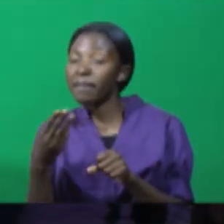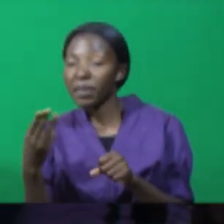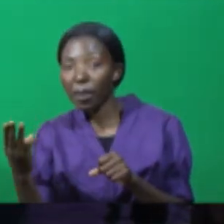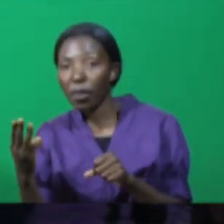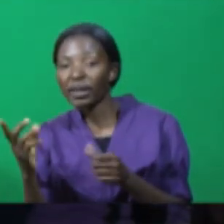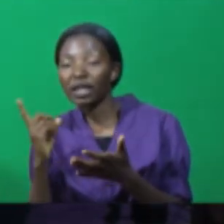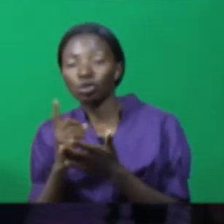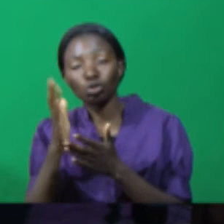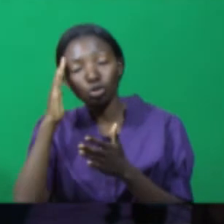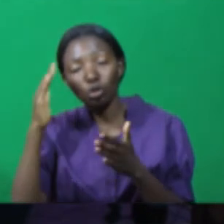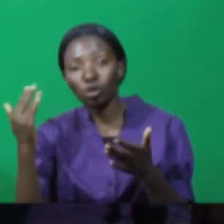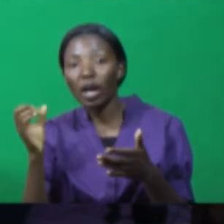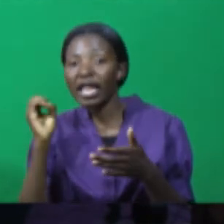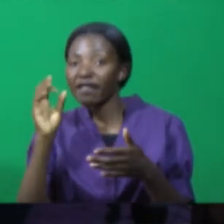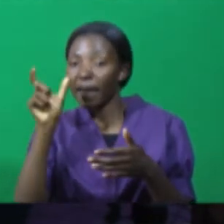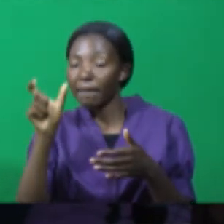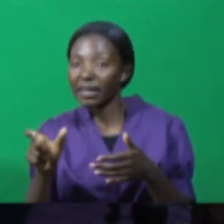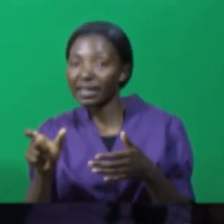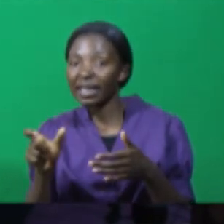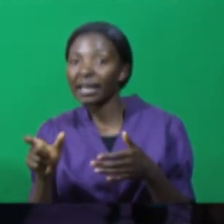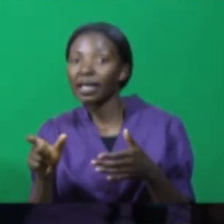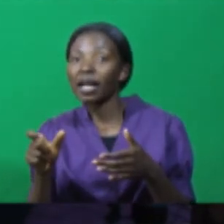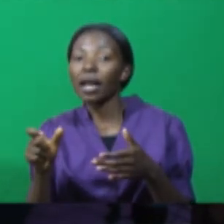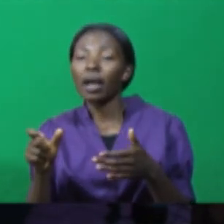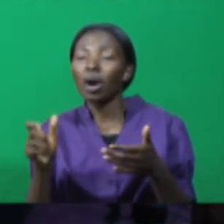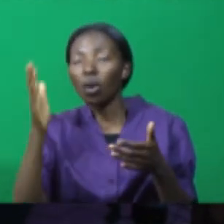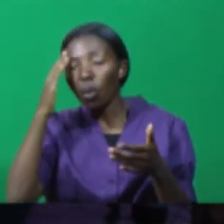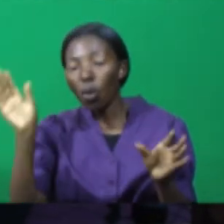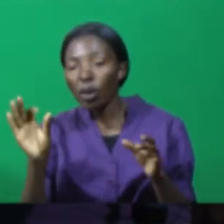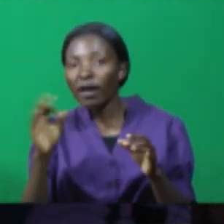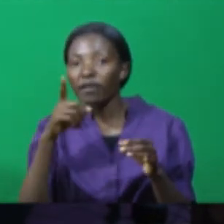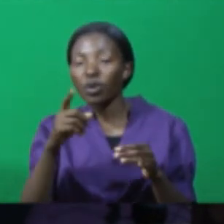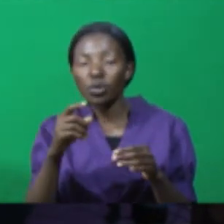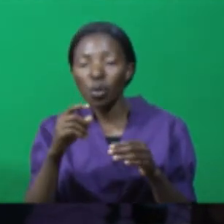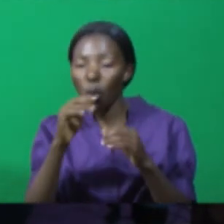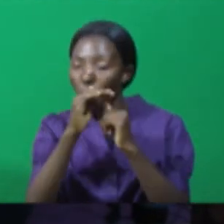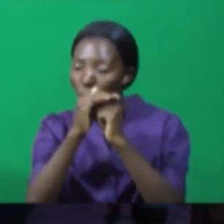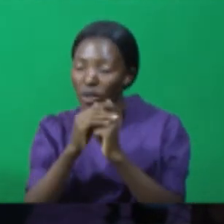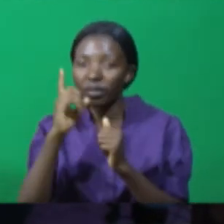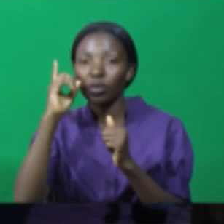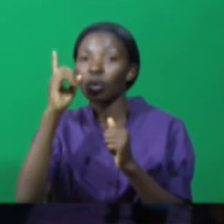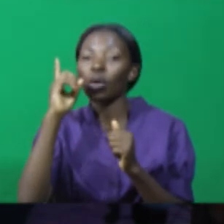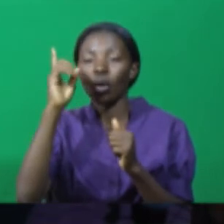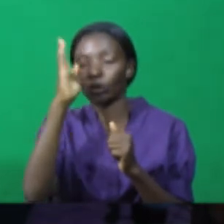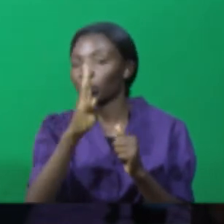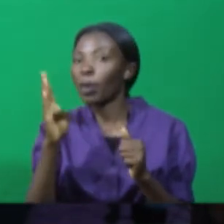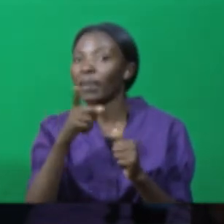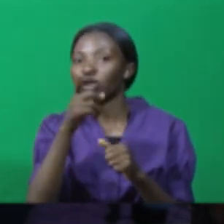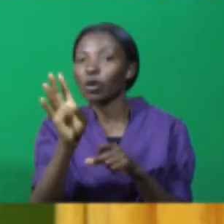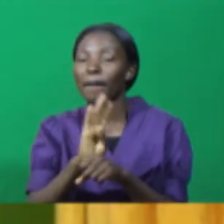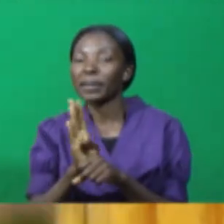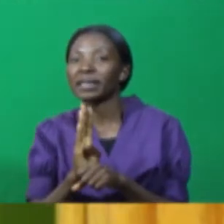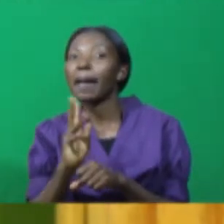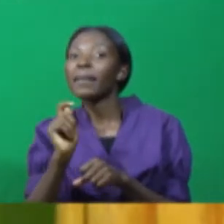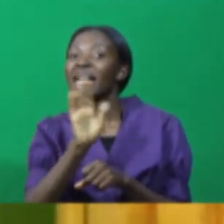kuti ukashandirwa pakambani pako nemunhu anotya Mwari. Unokomborererwa business rako. Zvino vamwe